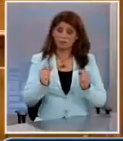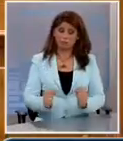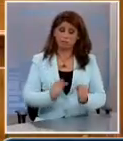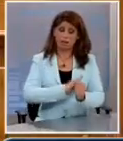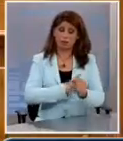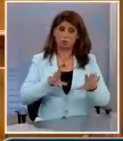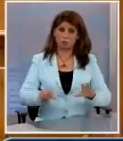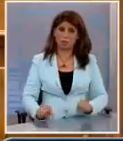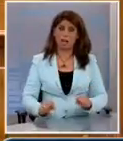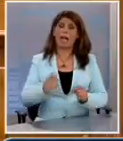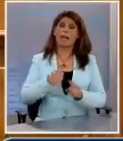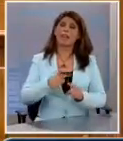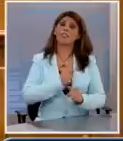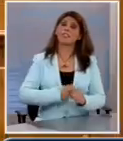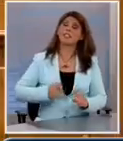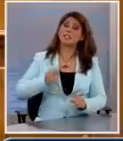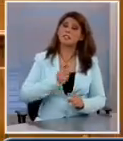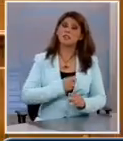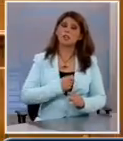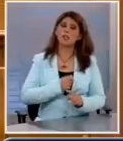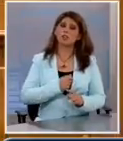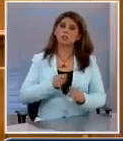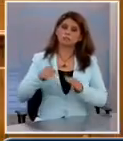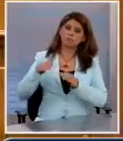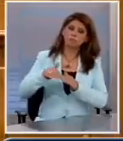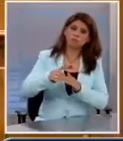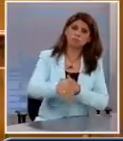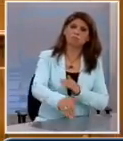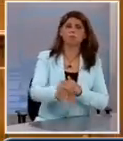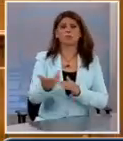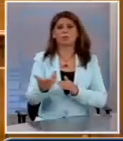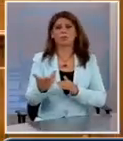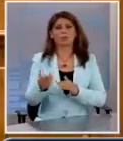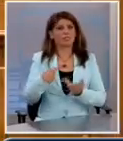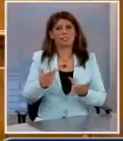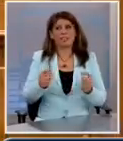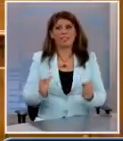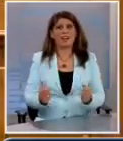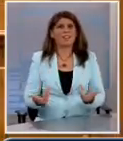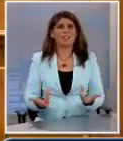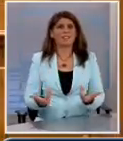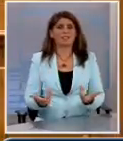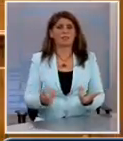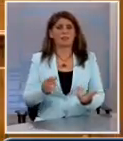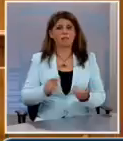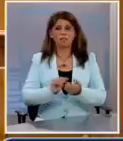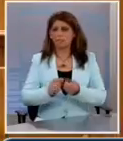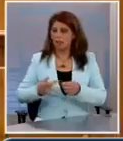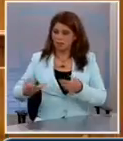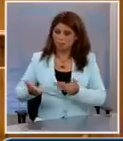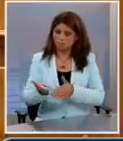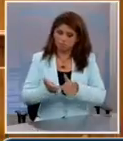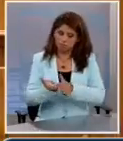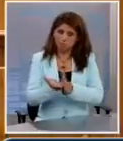εξουσία, η Ελλάδα δυστυχώς διολυσθένει σε fail state. Διότι πριονίζεται τους θεσμούς, διαβρώνεται τη δημοκρατία